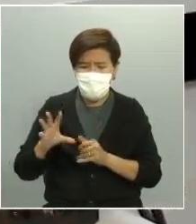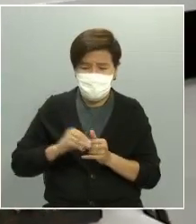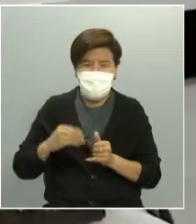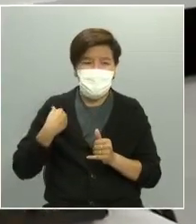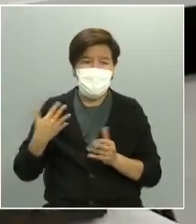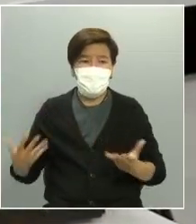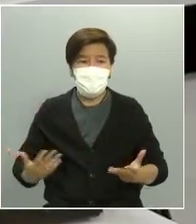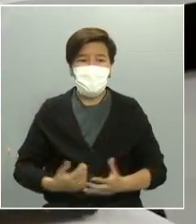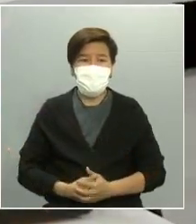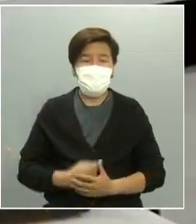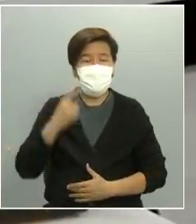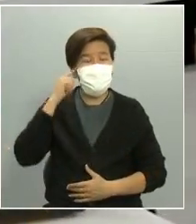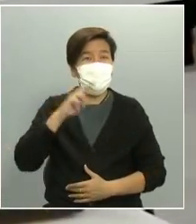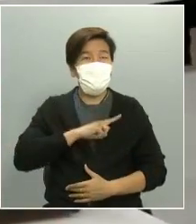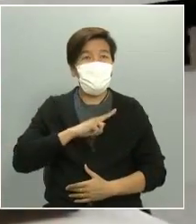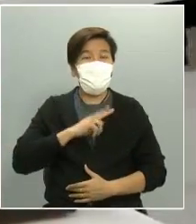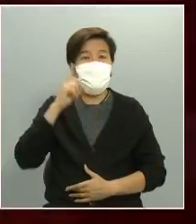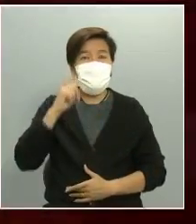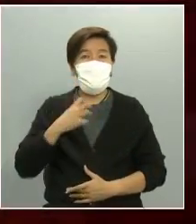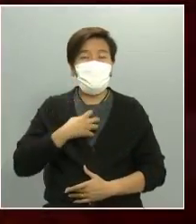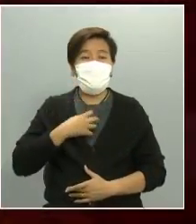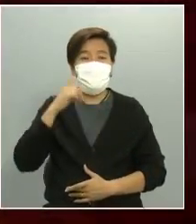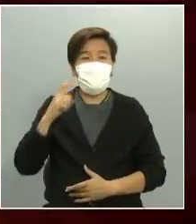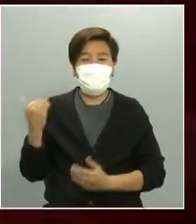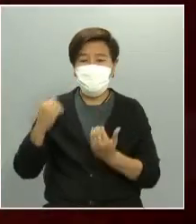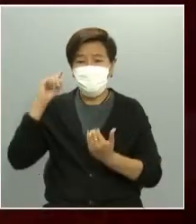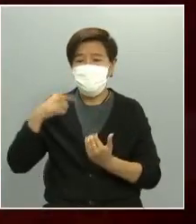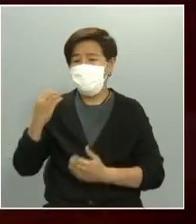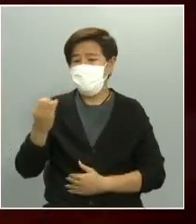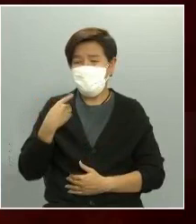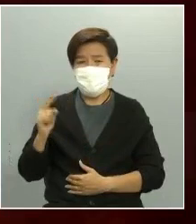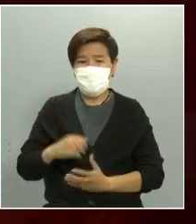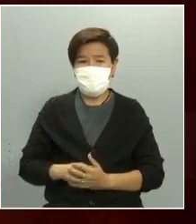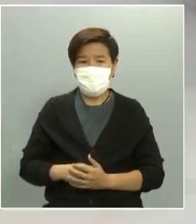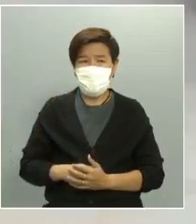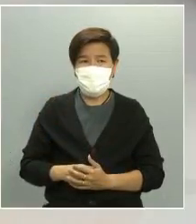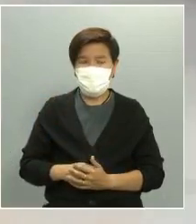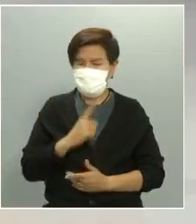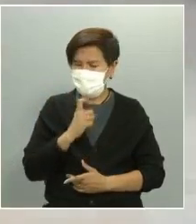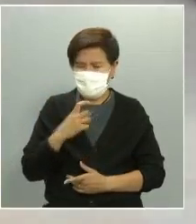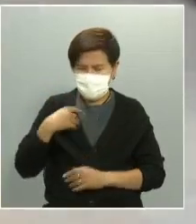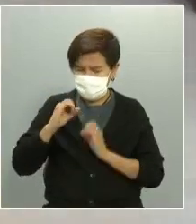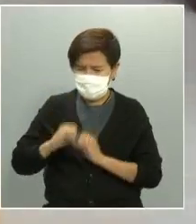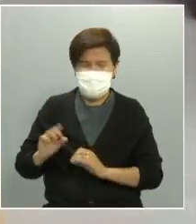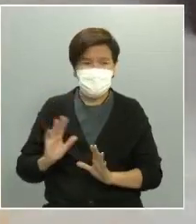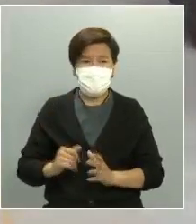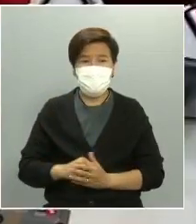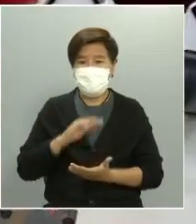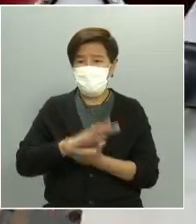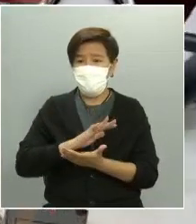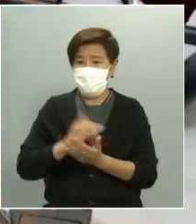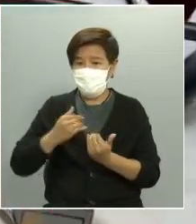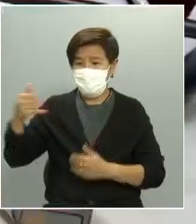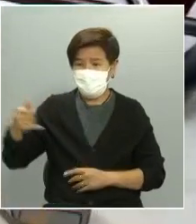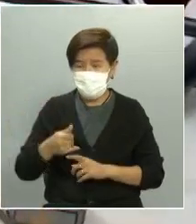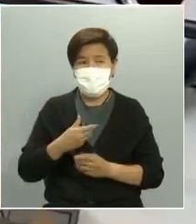เคยจะคิดฆ่าตัวตายด้วยนะแต่ลูกสาว 8ขวบก็บอกว่าแม่อย่าทิ้งไปไหนลูกเช้านี้กลับจงเรียนต้องไปเดินขาย